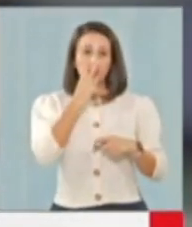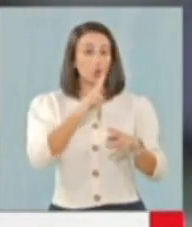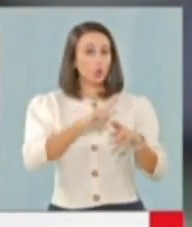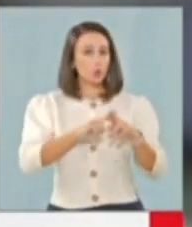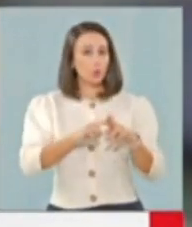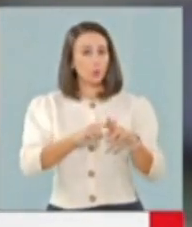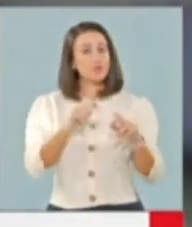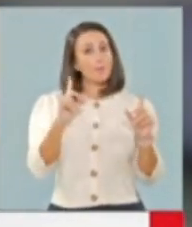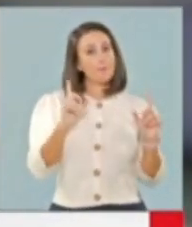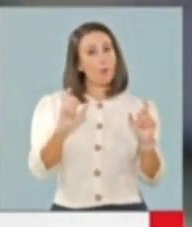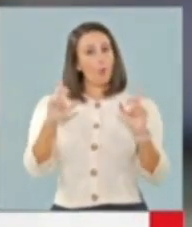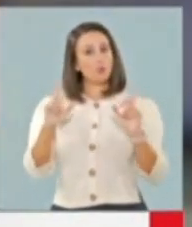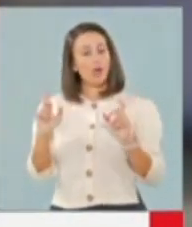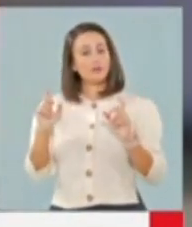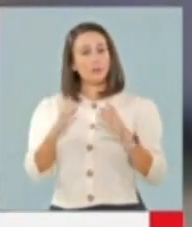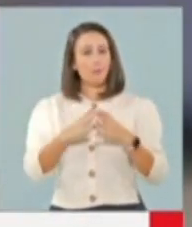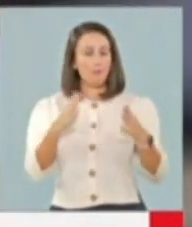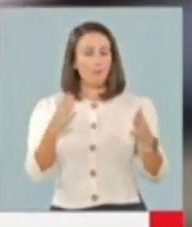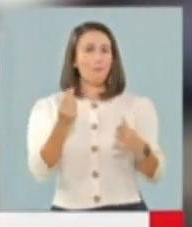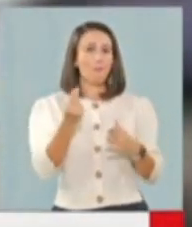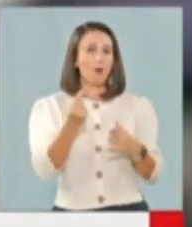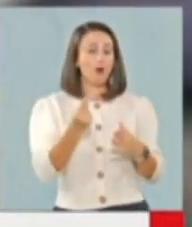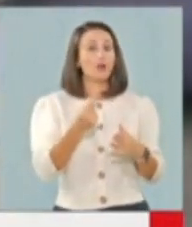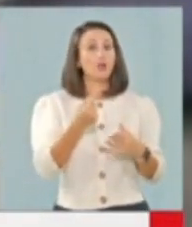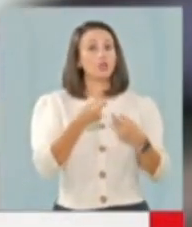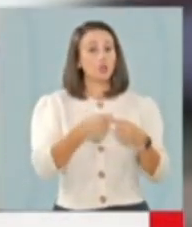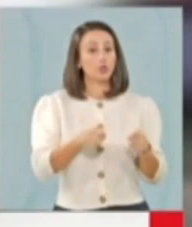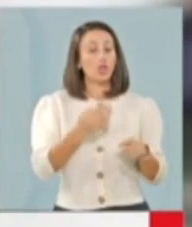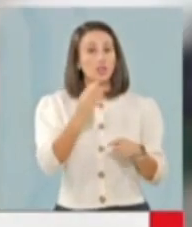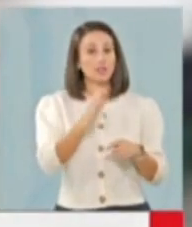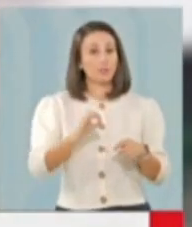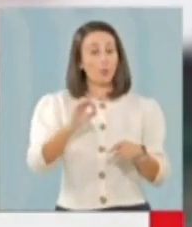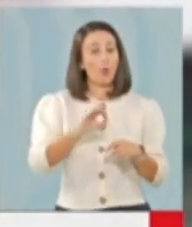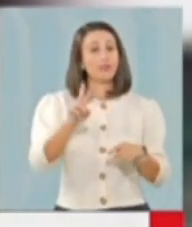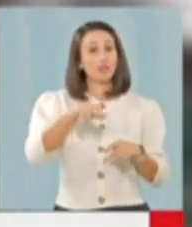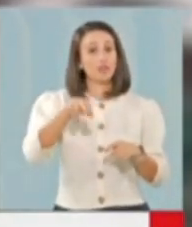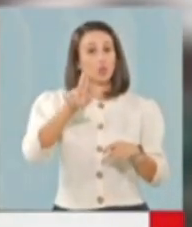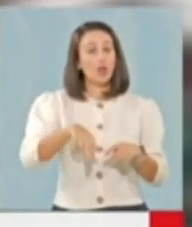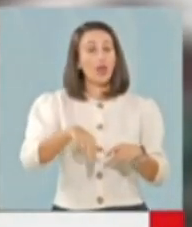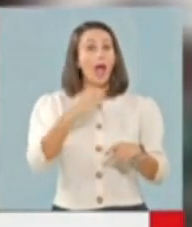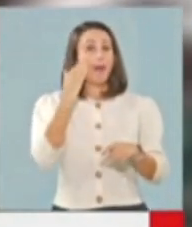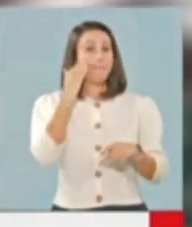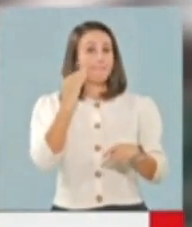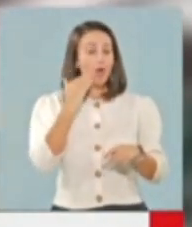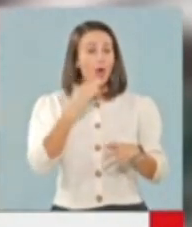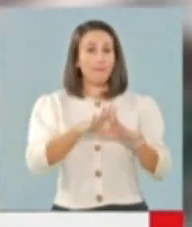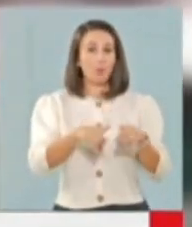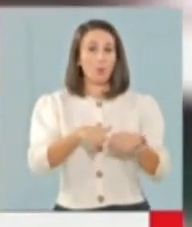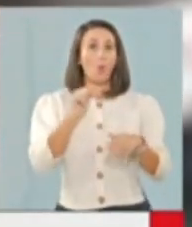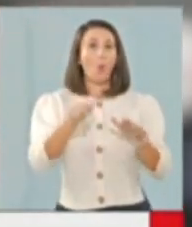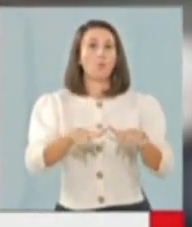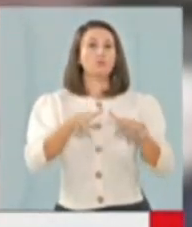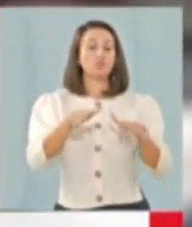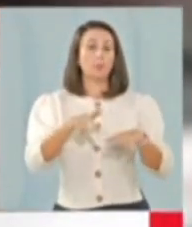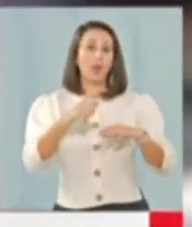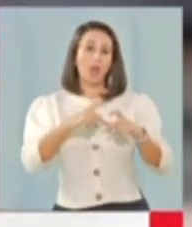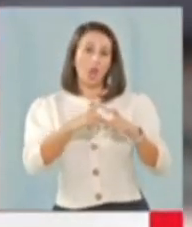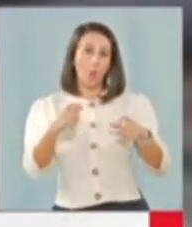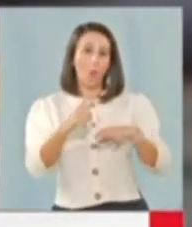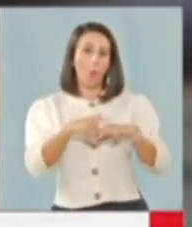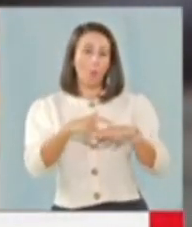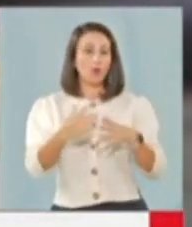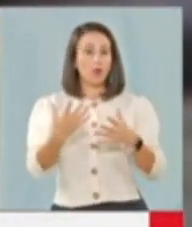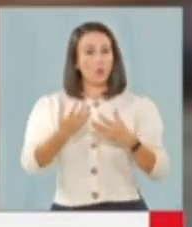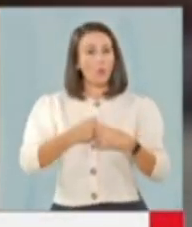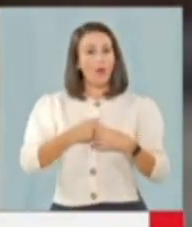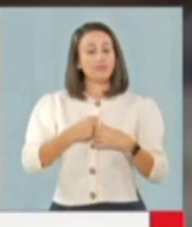se pozează cu mormanele de bani. Un total de 6 milioane și jumătate de dolari americani împreună cu 18 lingouri de aur au fost